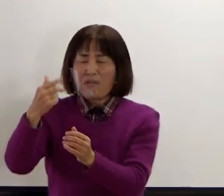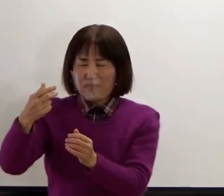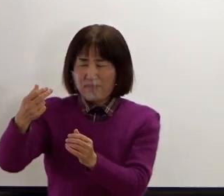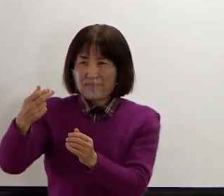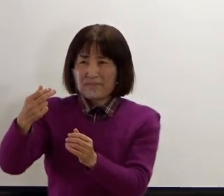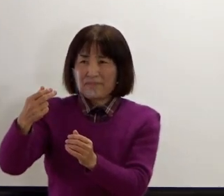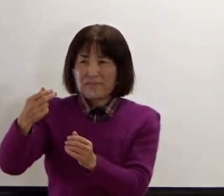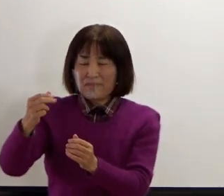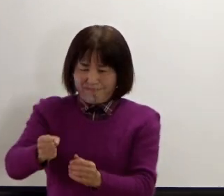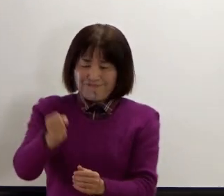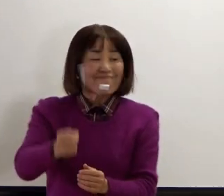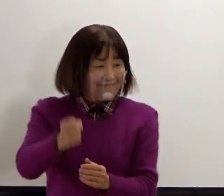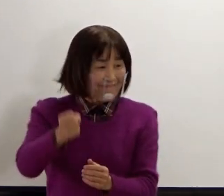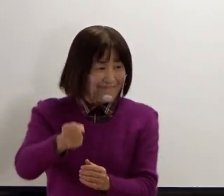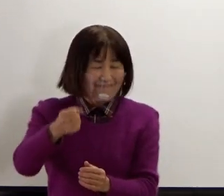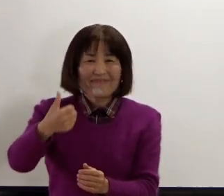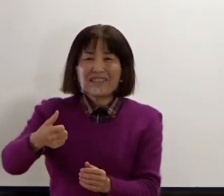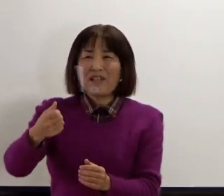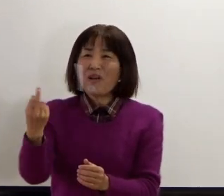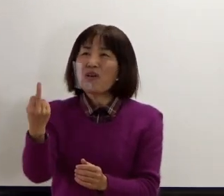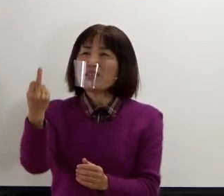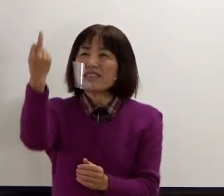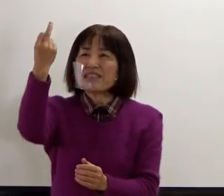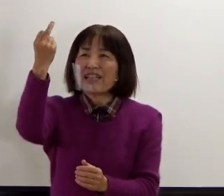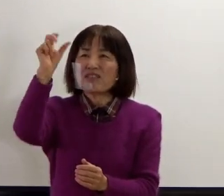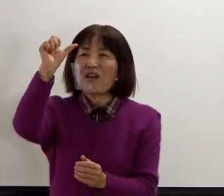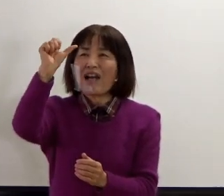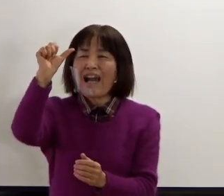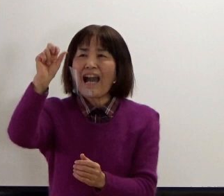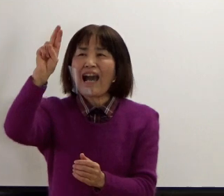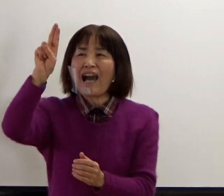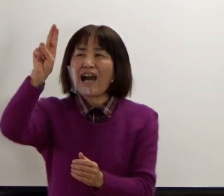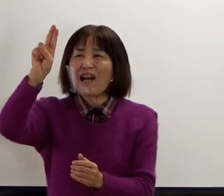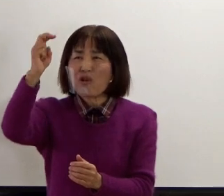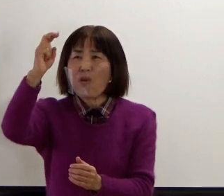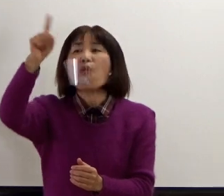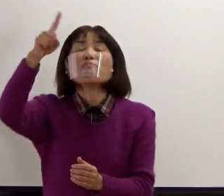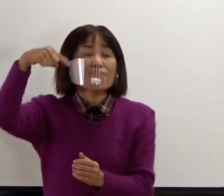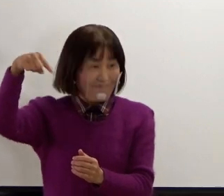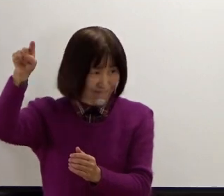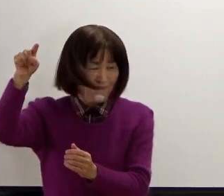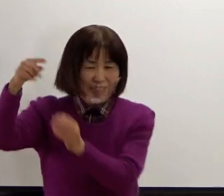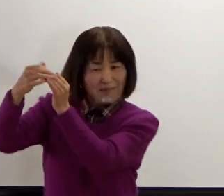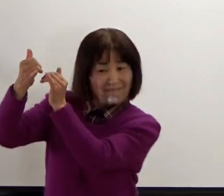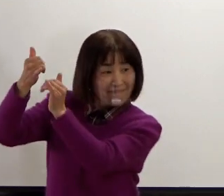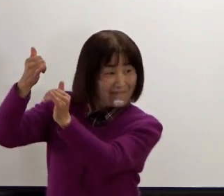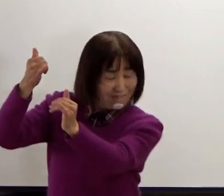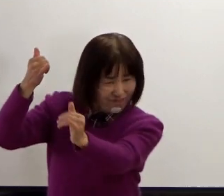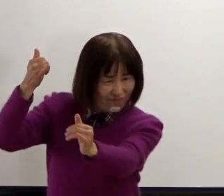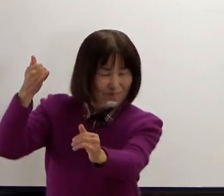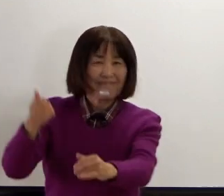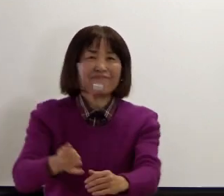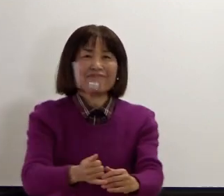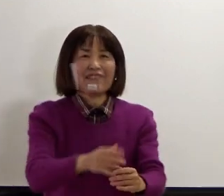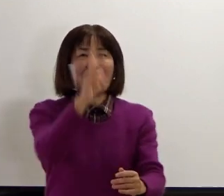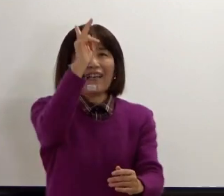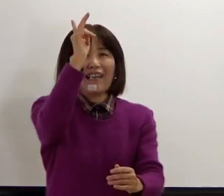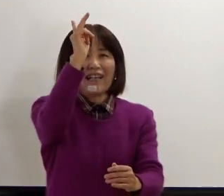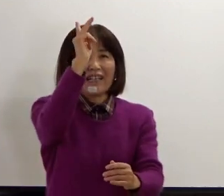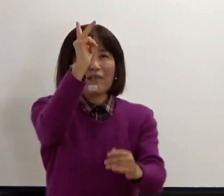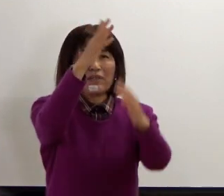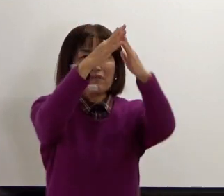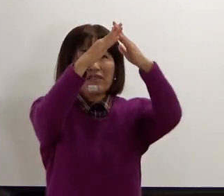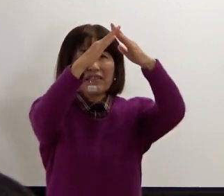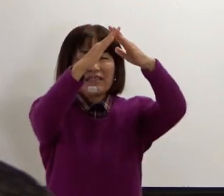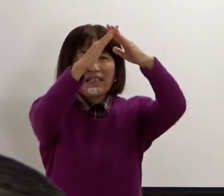遡るとですね、モーセの兄であるアロンですね、アロンの子孫が祭司として、神殿